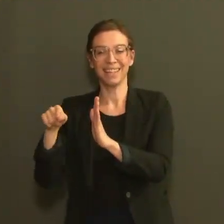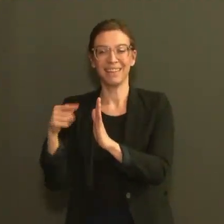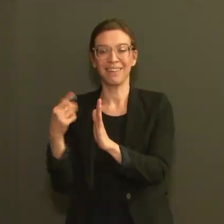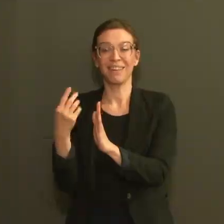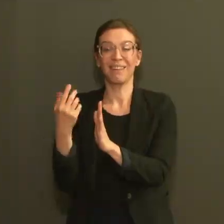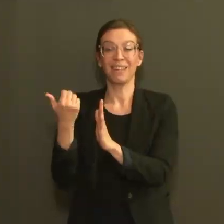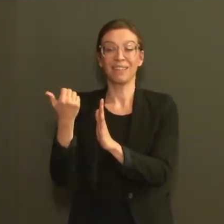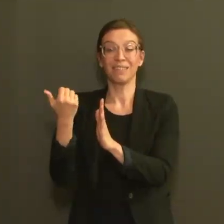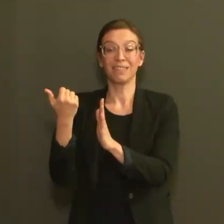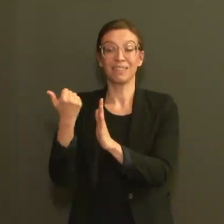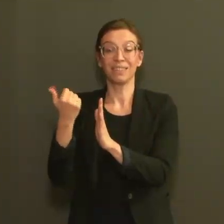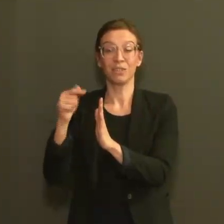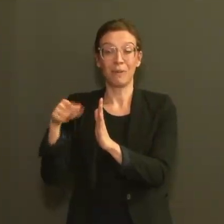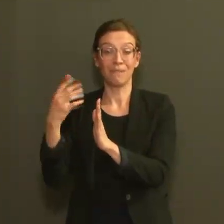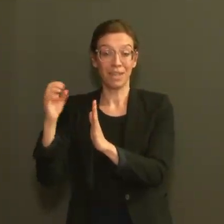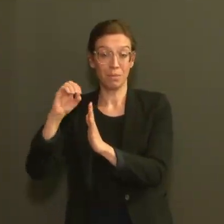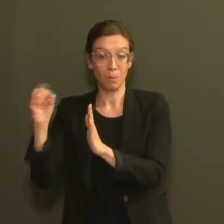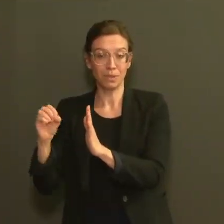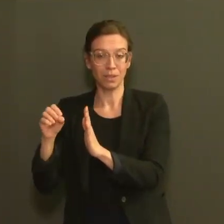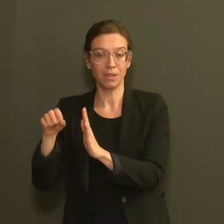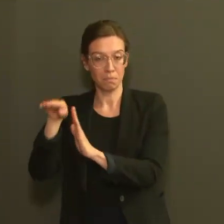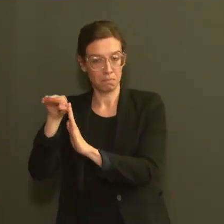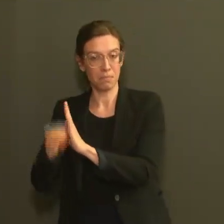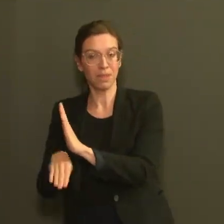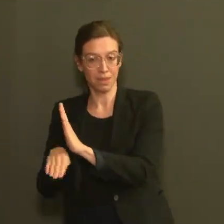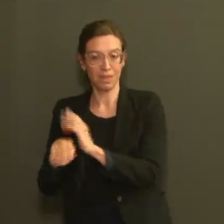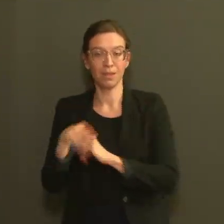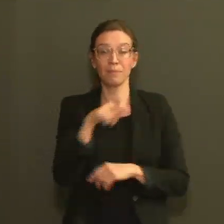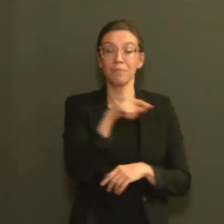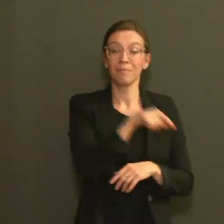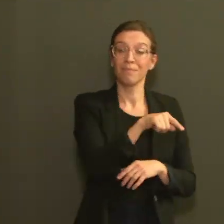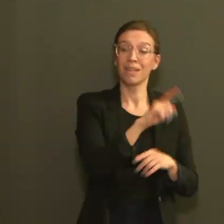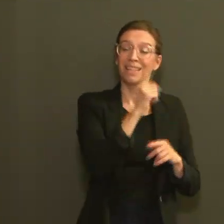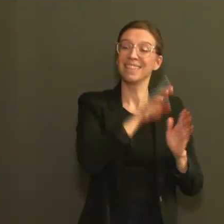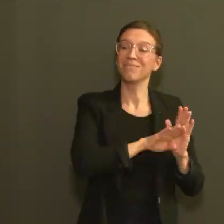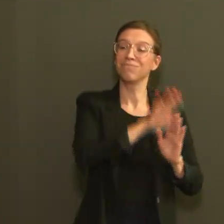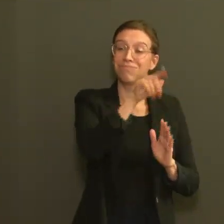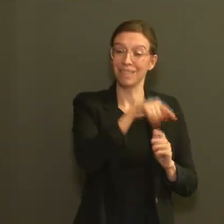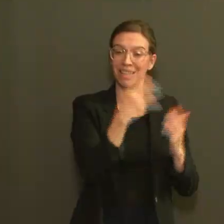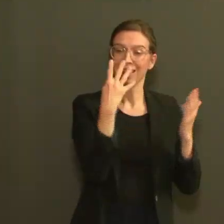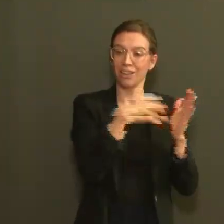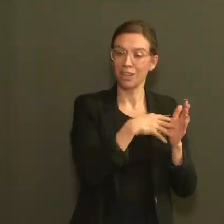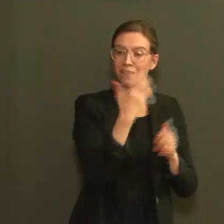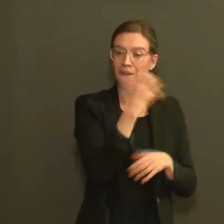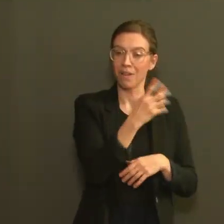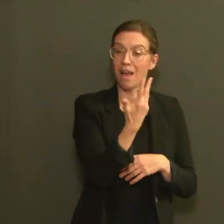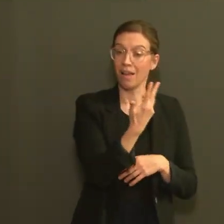sterfgevallen in de eerste golf versus 659 sinds deze zomer.